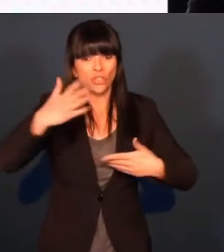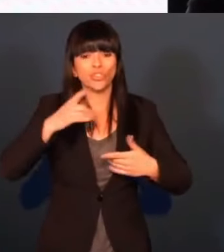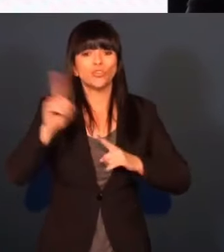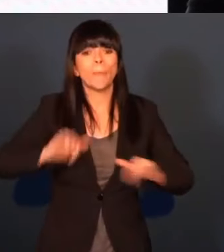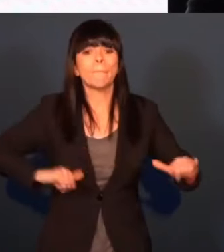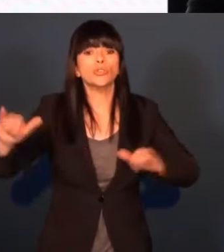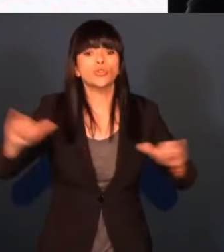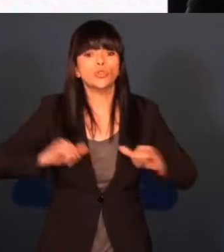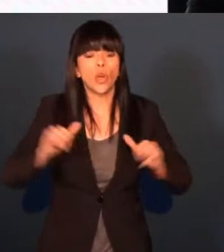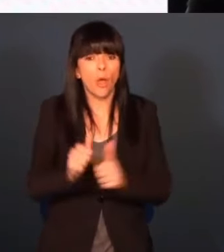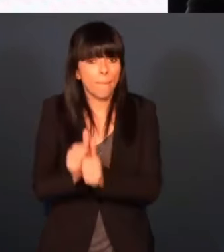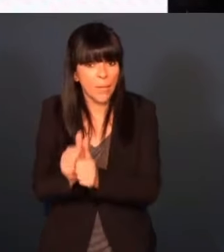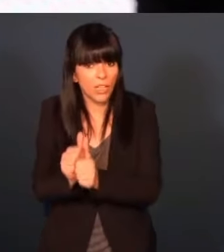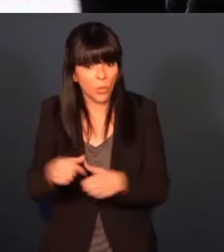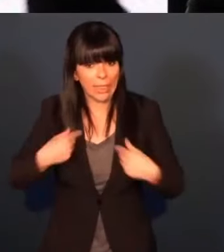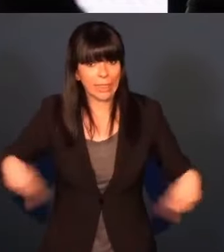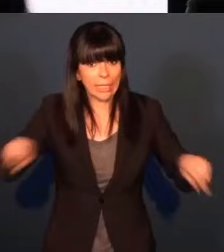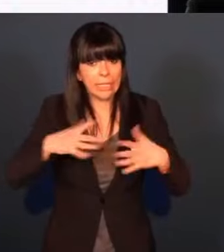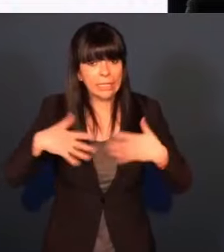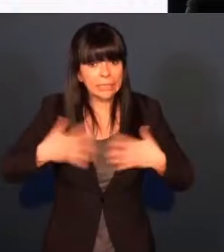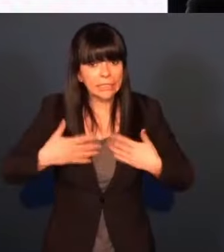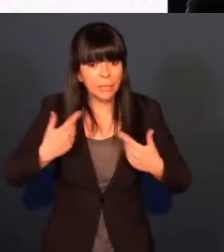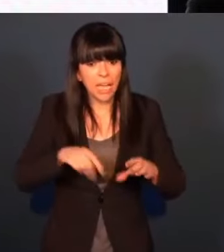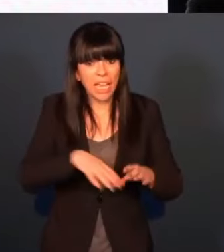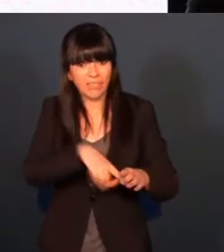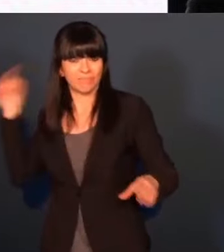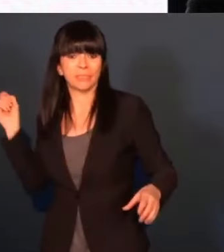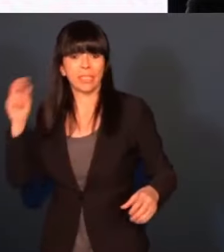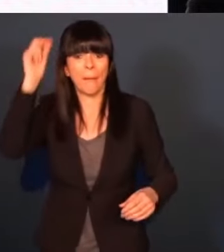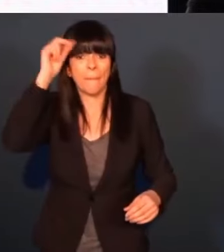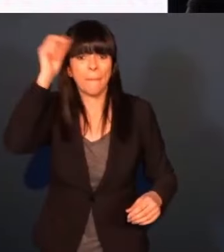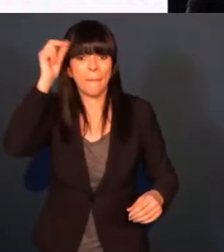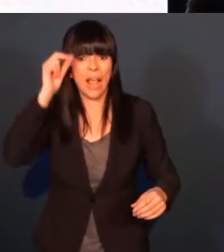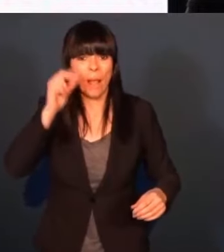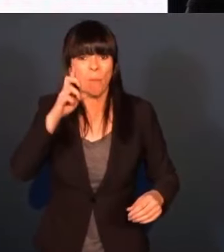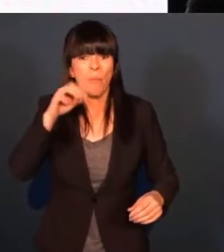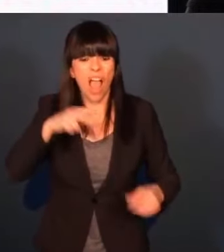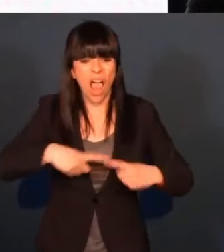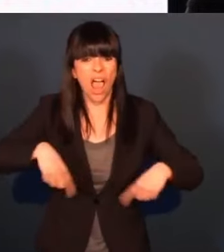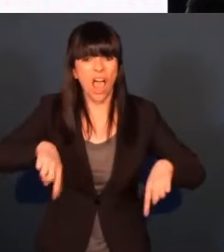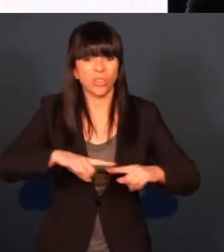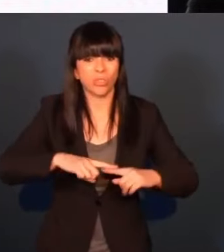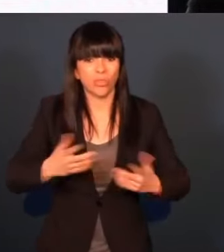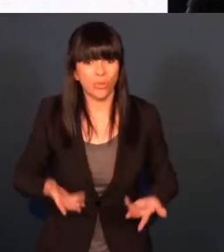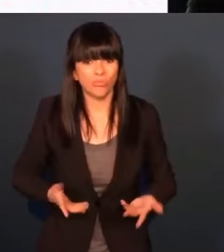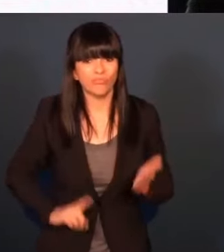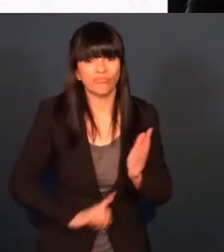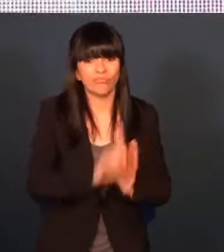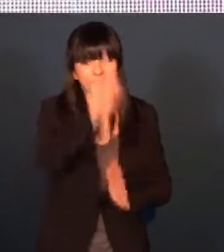партньори, че ние искаме да извадим България от блатото на корупцията. Именно за това